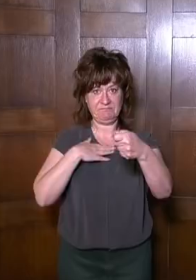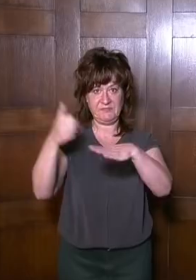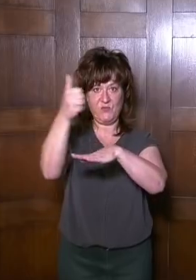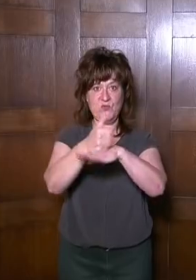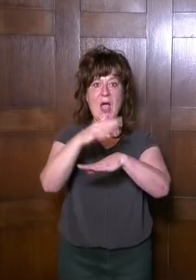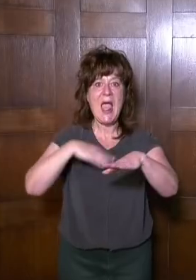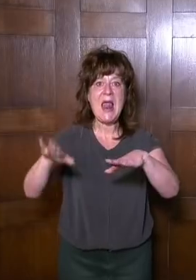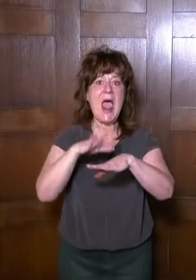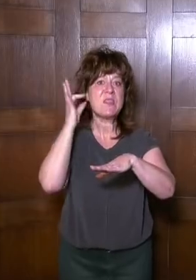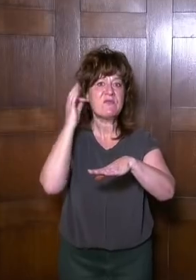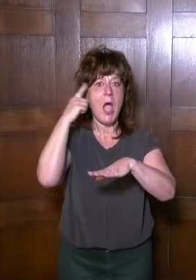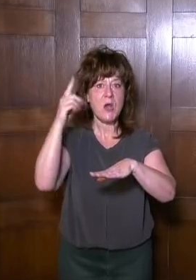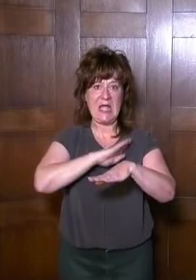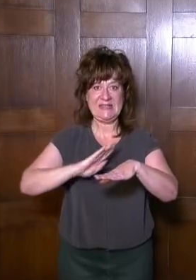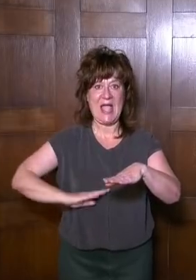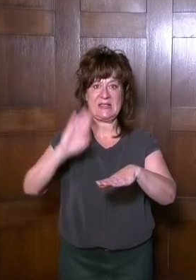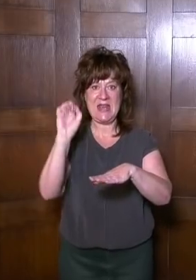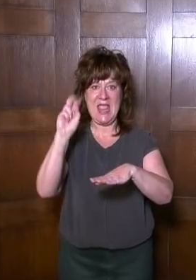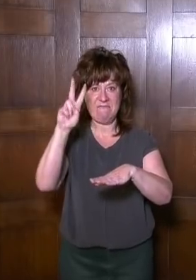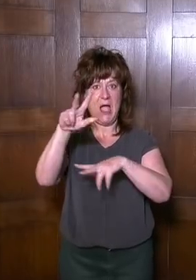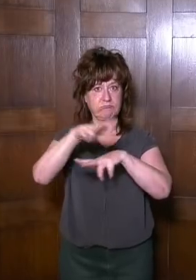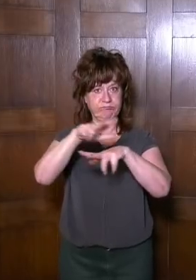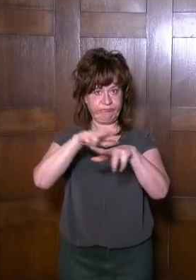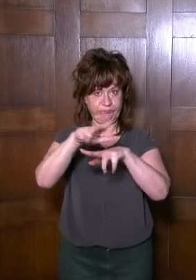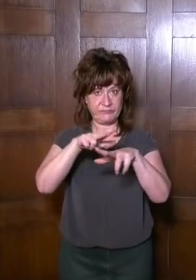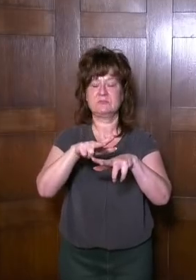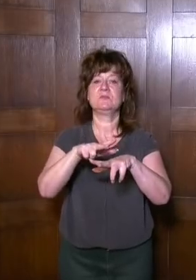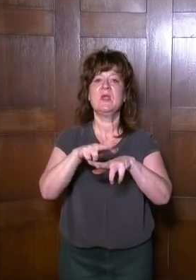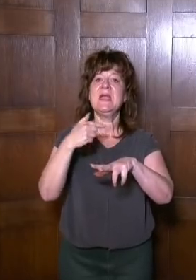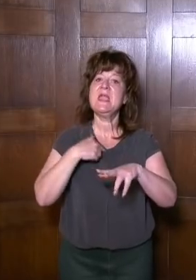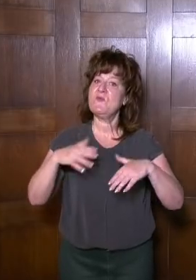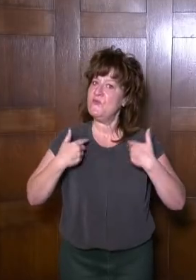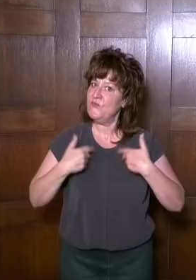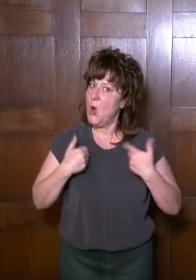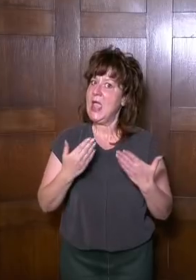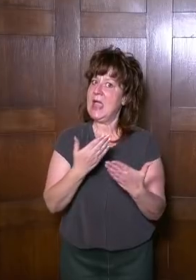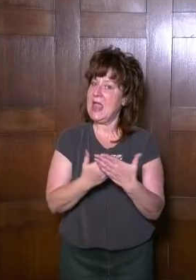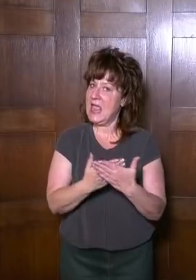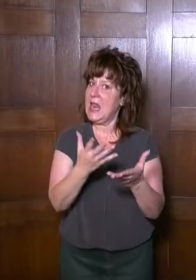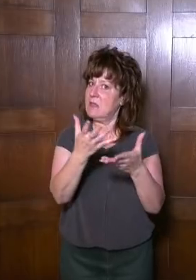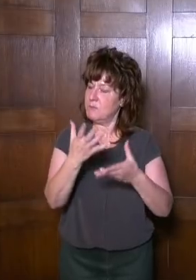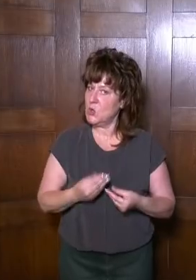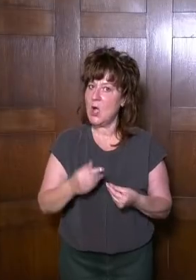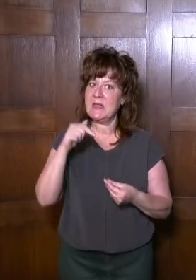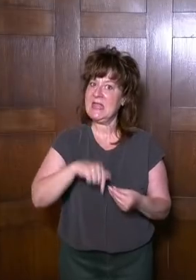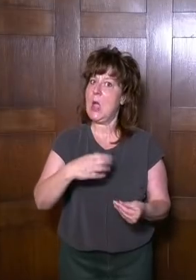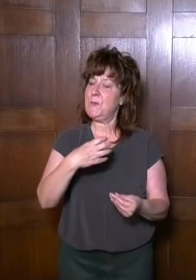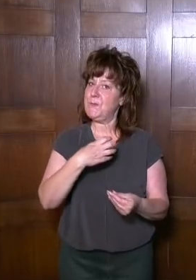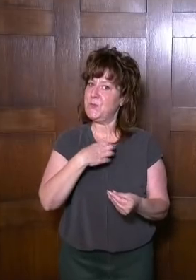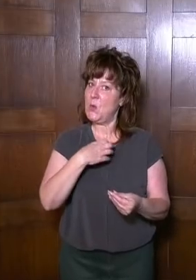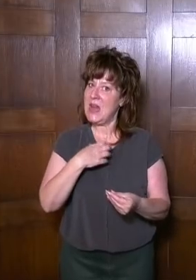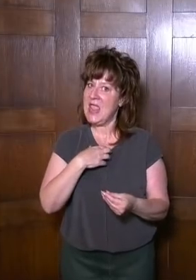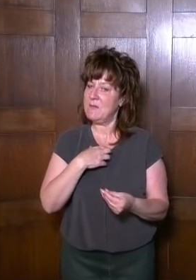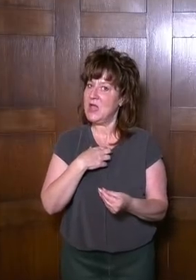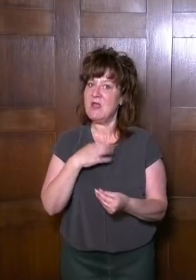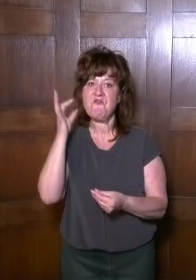Landesfrauenrat Sachsen e.V., organisiert sind, und würde mich sehr freuen, die Gelegenheit zu haben, hier eben auch die Problematik aus Sicht der